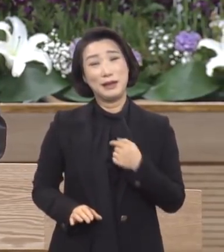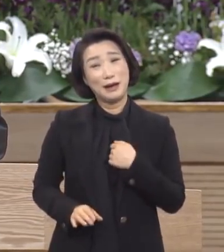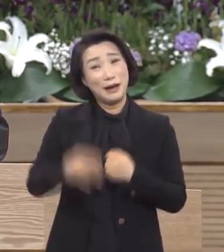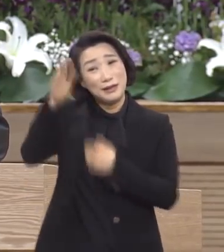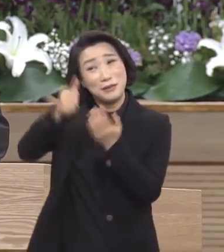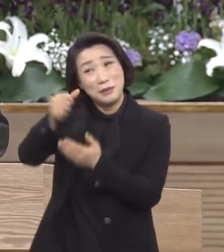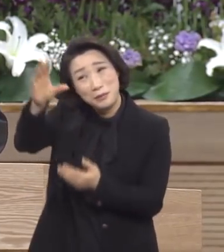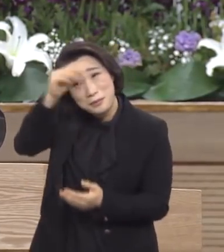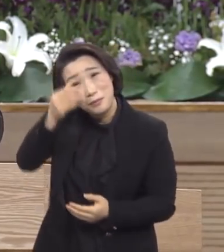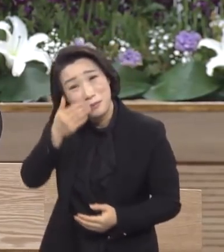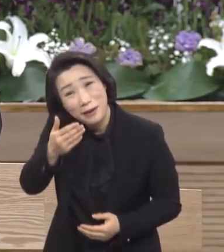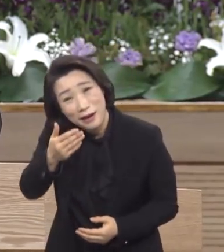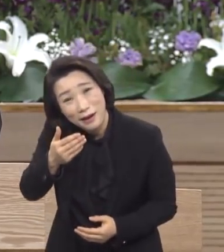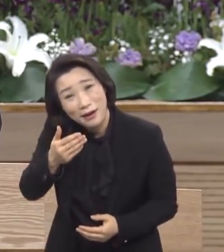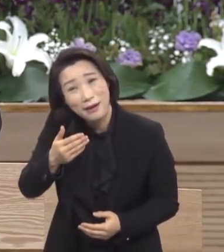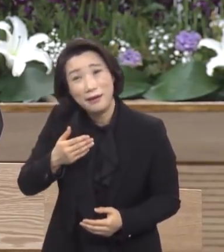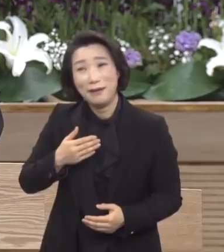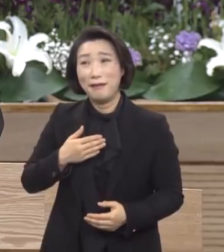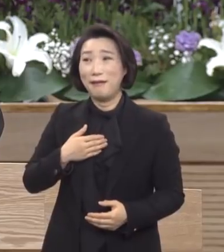어떻게 하나님을 본받아도